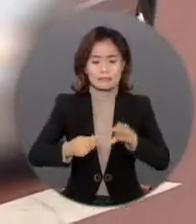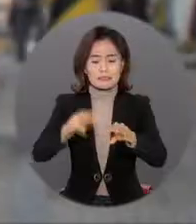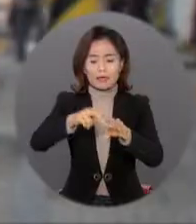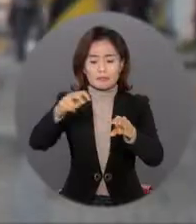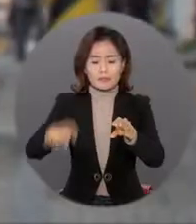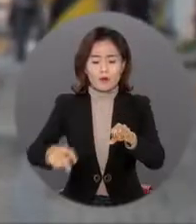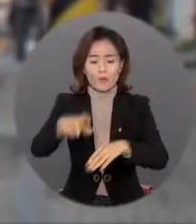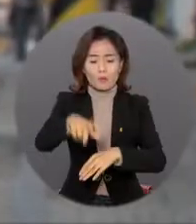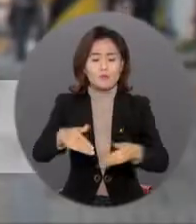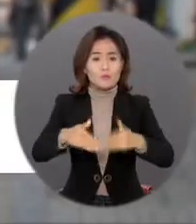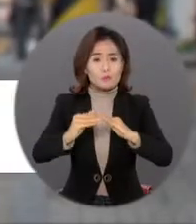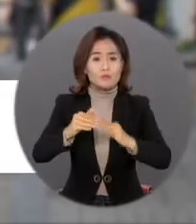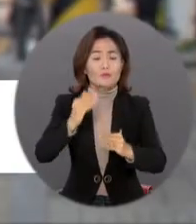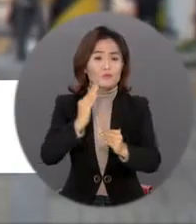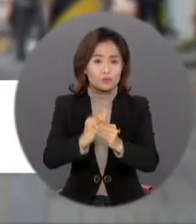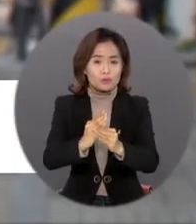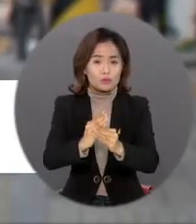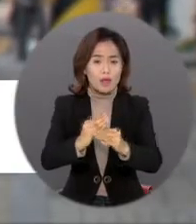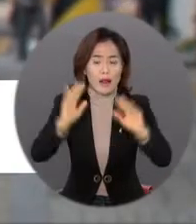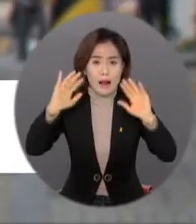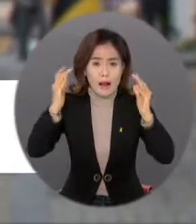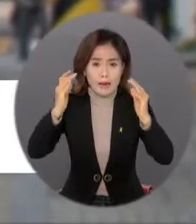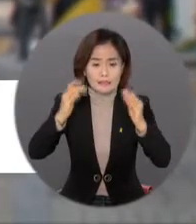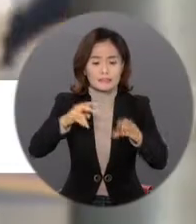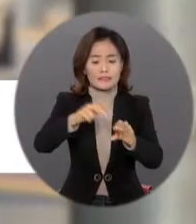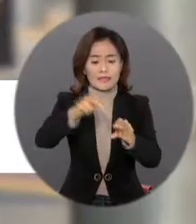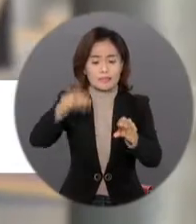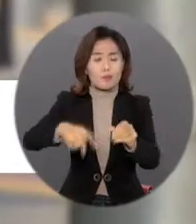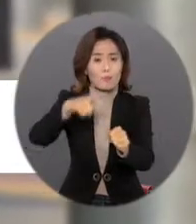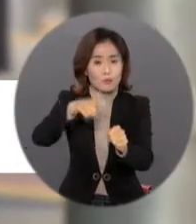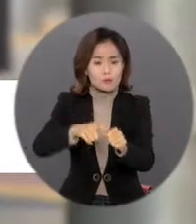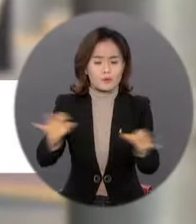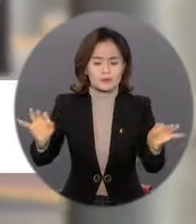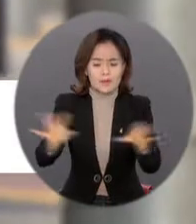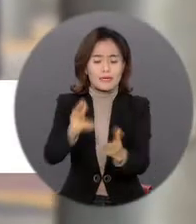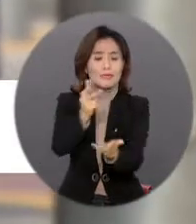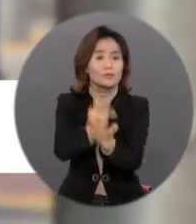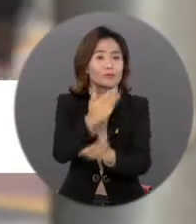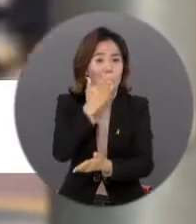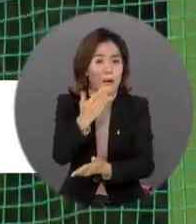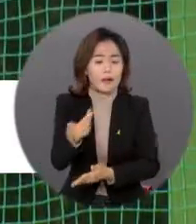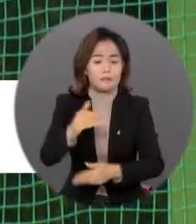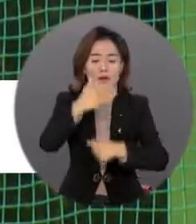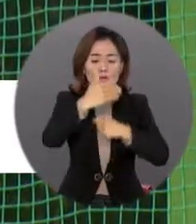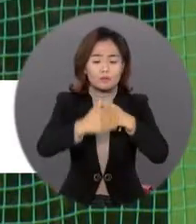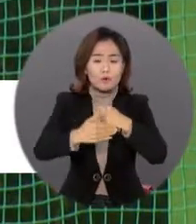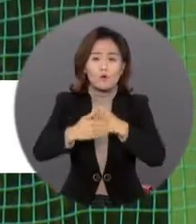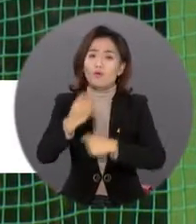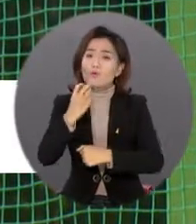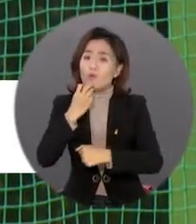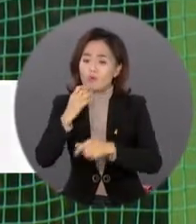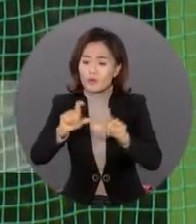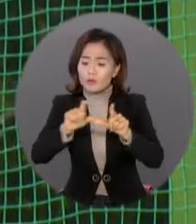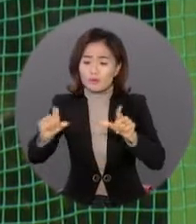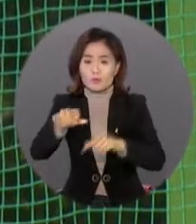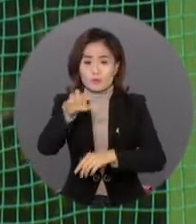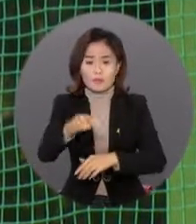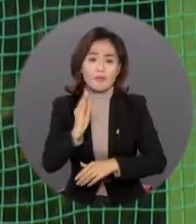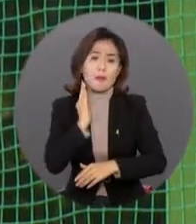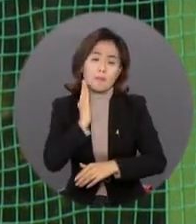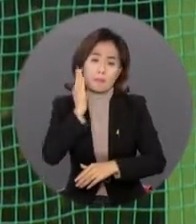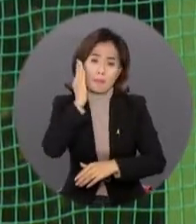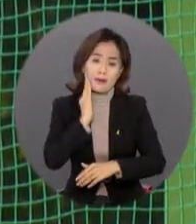있습니다. 어린이 승하차 목적으로만 잠시 정차를 허용하는 구간인데 서울과 대구 등 일부 지역에는 파란색